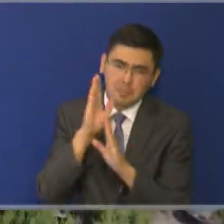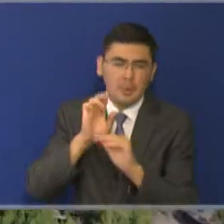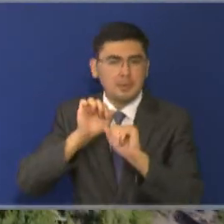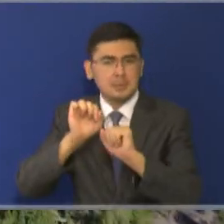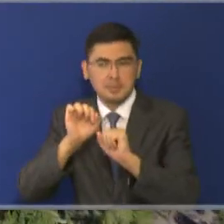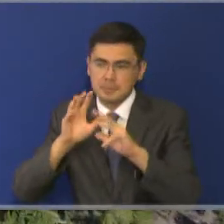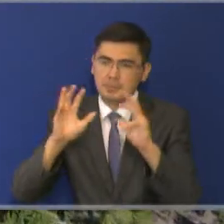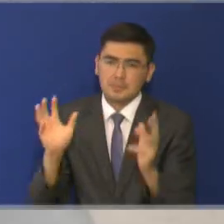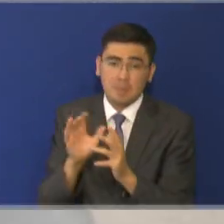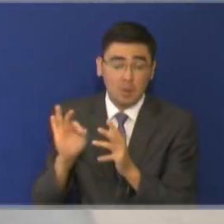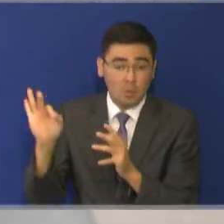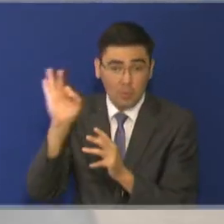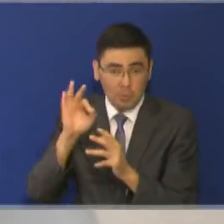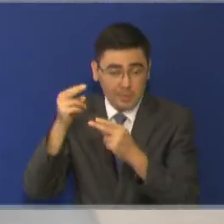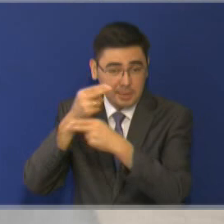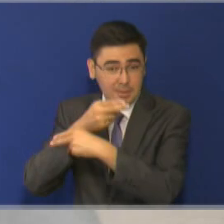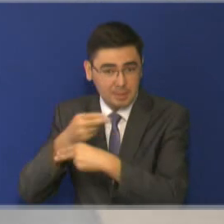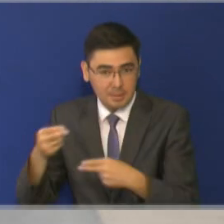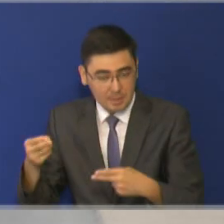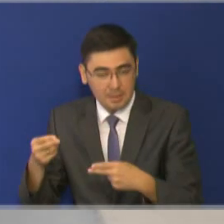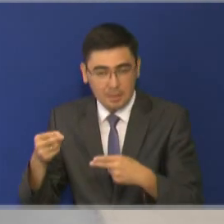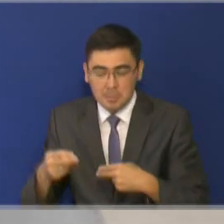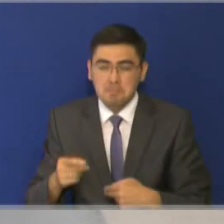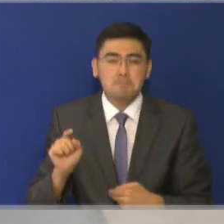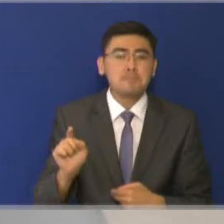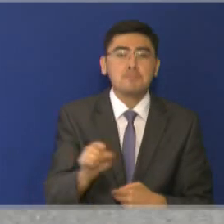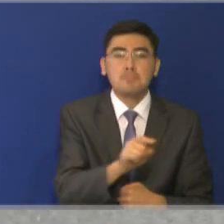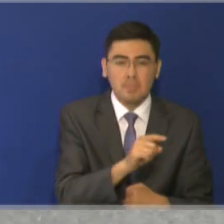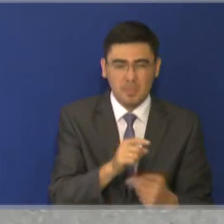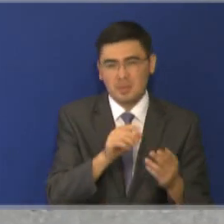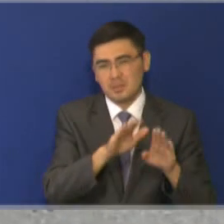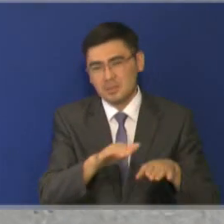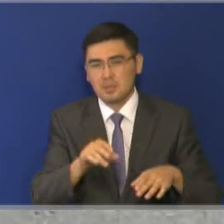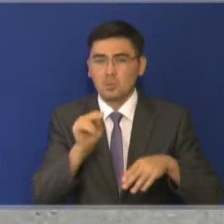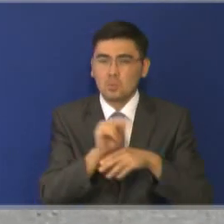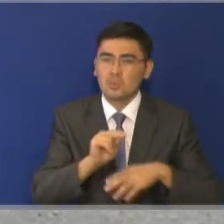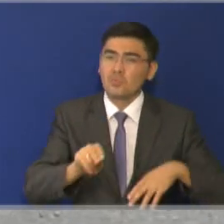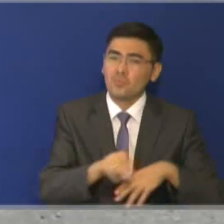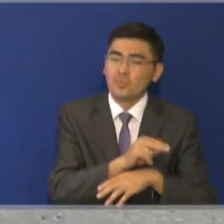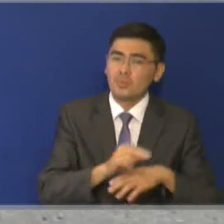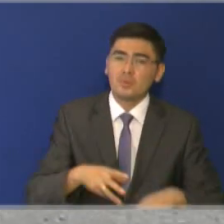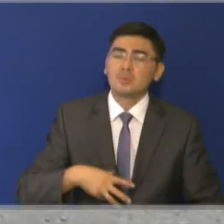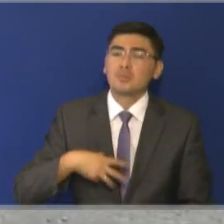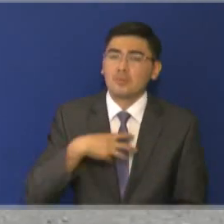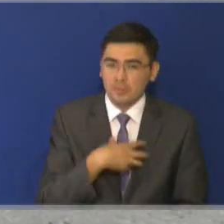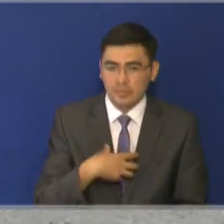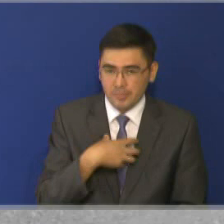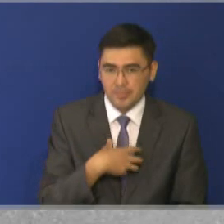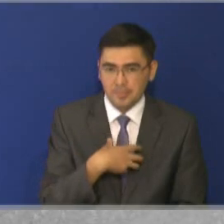мәдениетті қалыптастыру тақырыбындағы отырыс барысында қоғам қайраткері Арман Хайрулин мәлімдеді деп хабарлайды